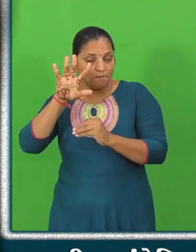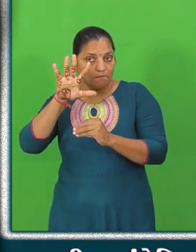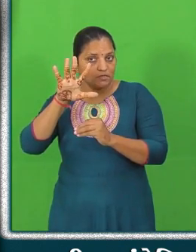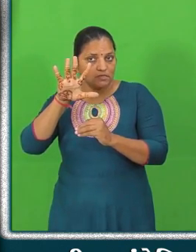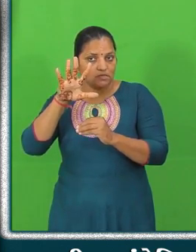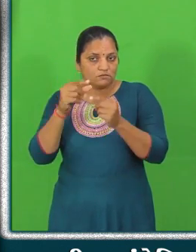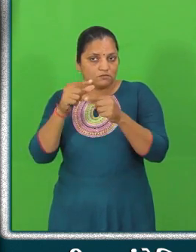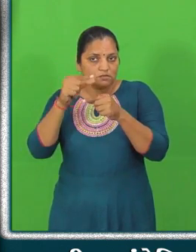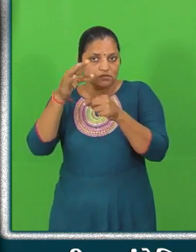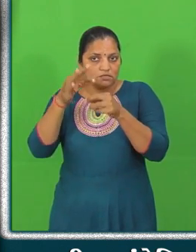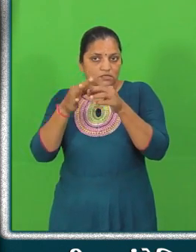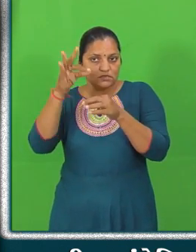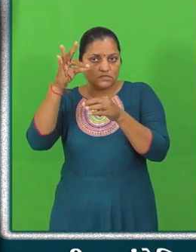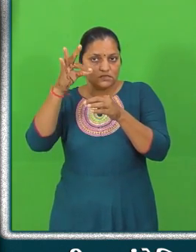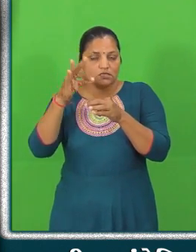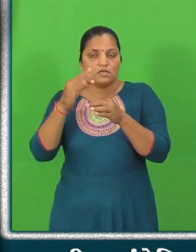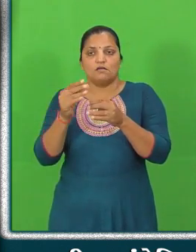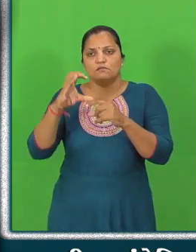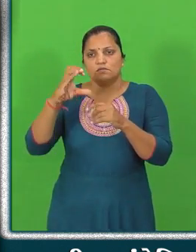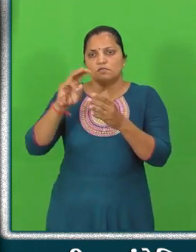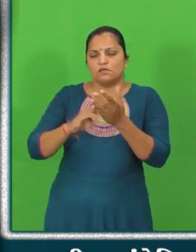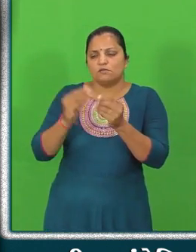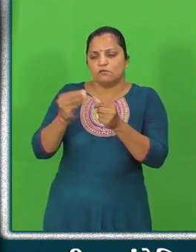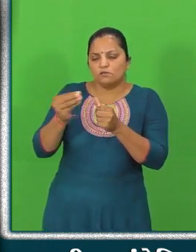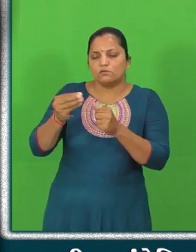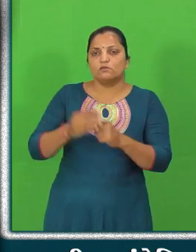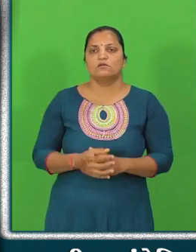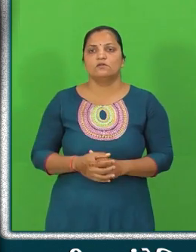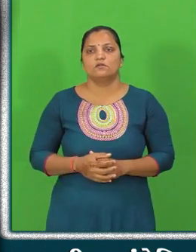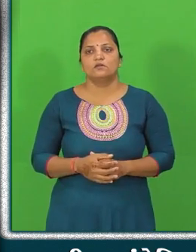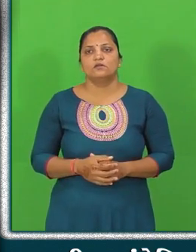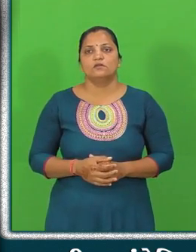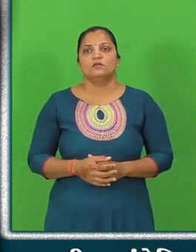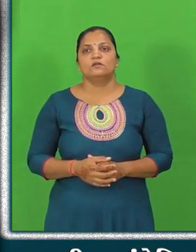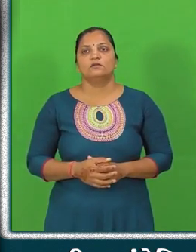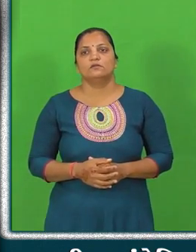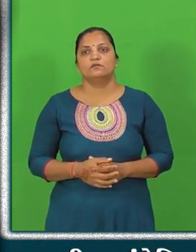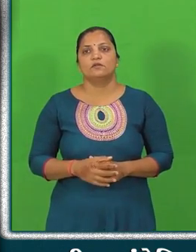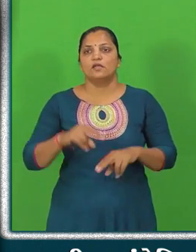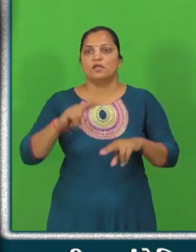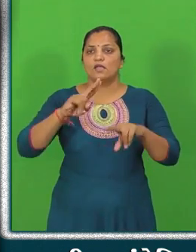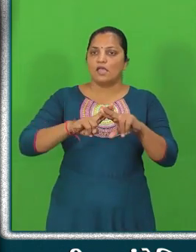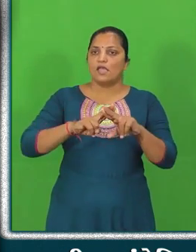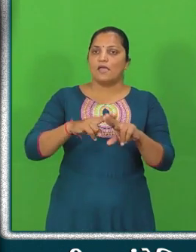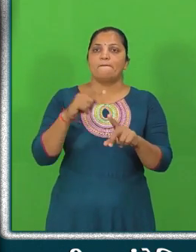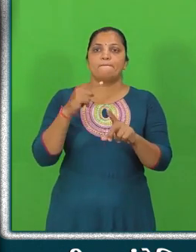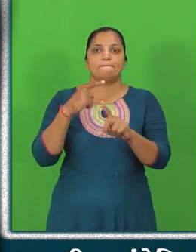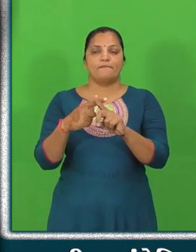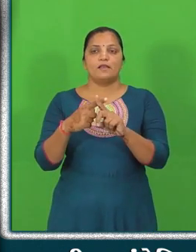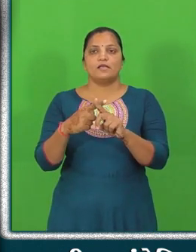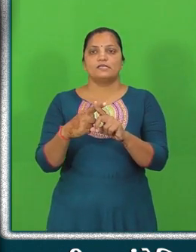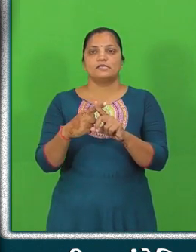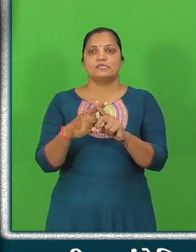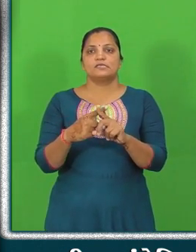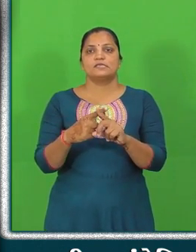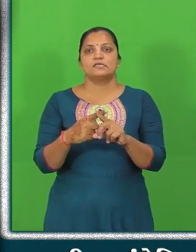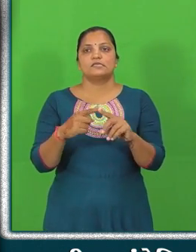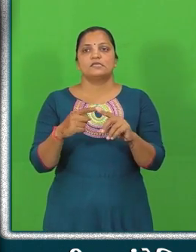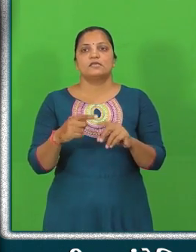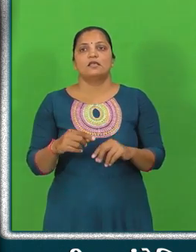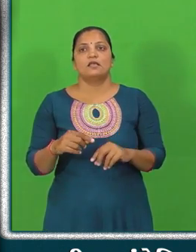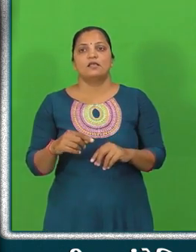તો એનો મતલબ એવો થયો કે વસ્તુ જે છે એ વસ્તુનું પ્રતિબિંબ F થી ઇની વચ્ચે મળ્યું।